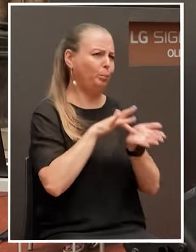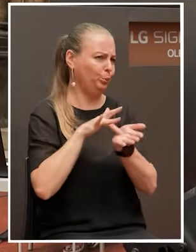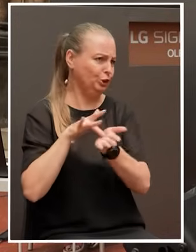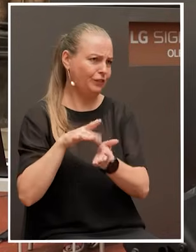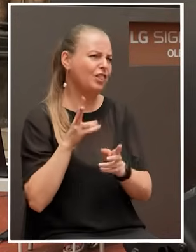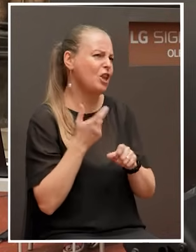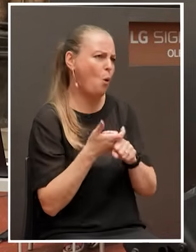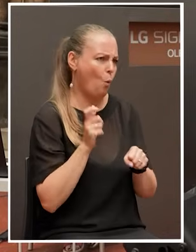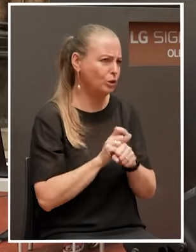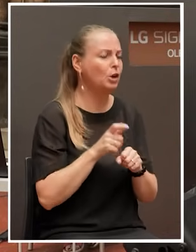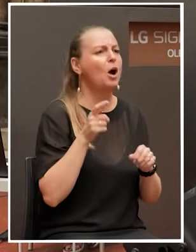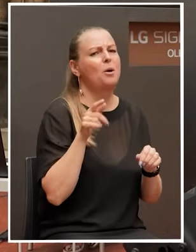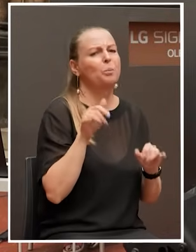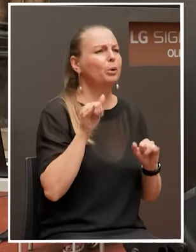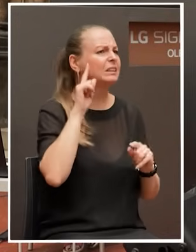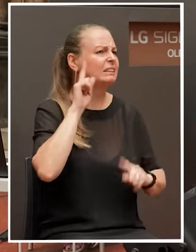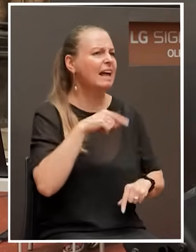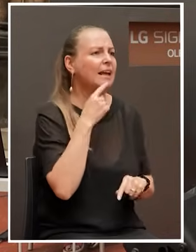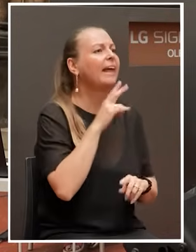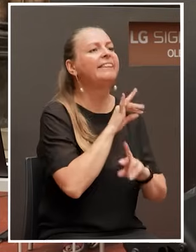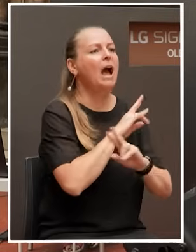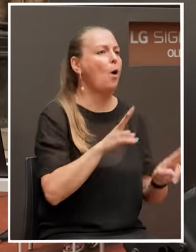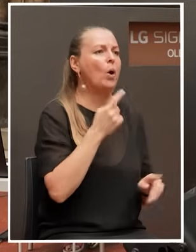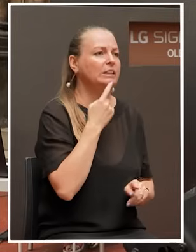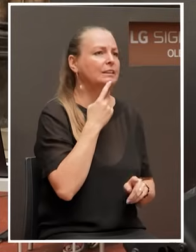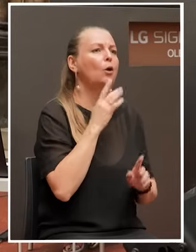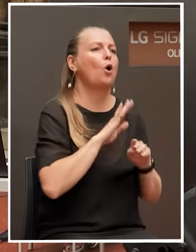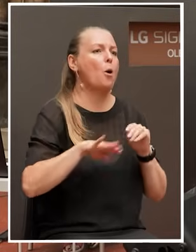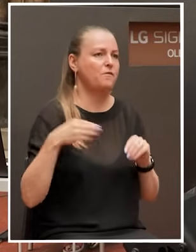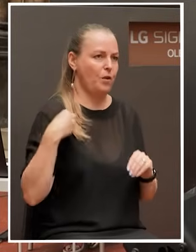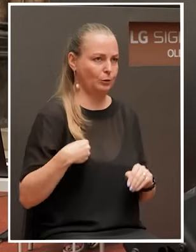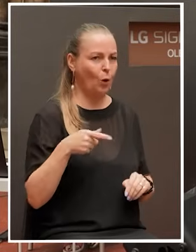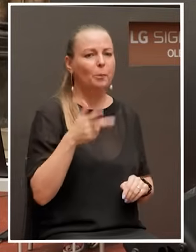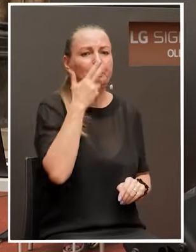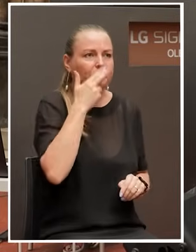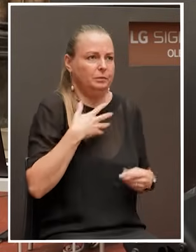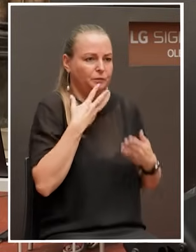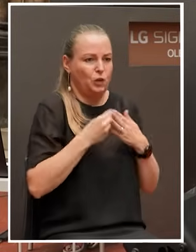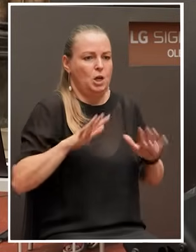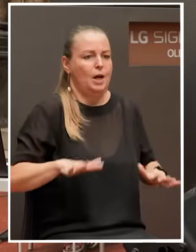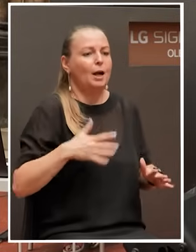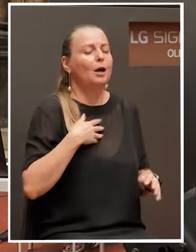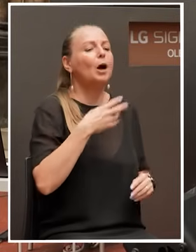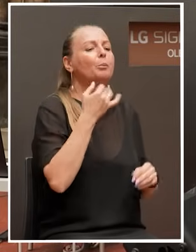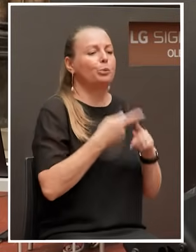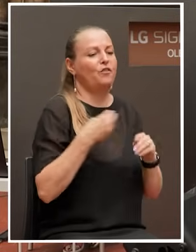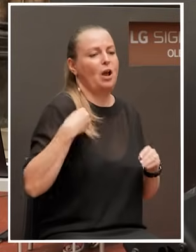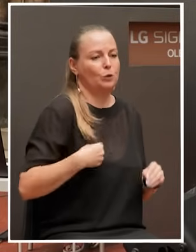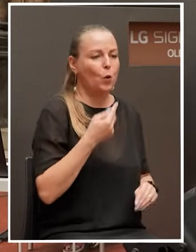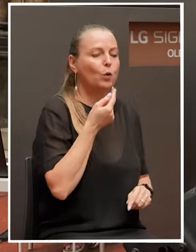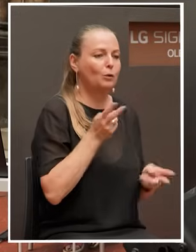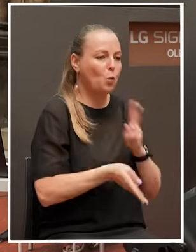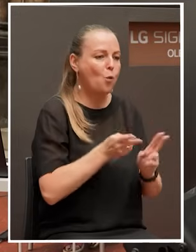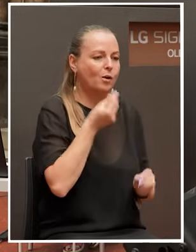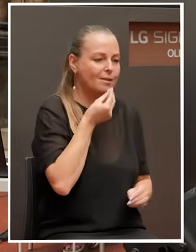ездить не любит, он не знает языка никакого, кроме французского. Он привык к своей французской кухне. И выгнать его за